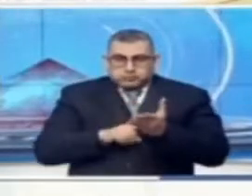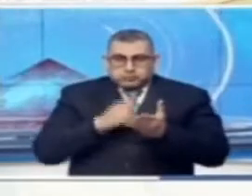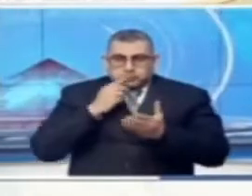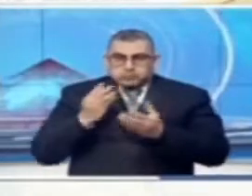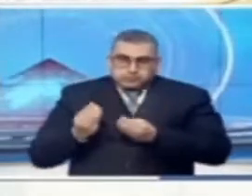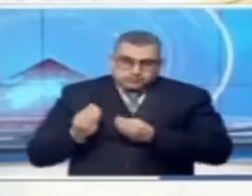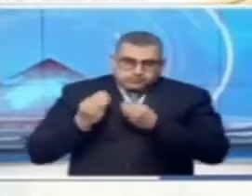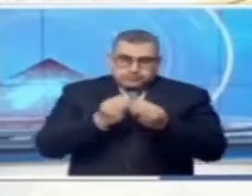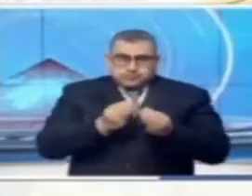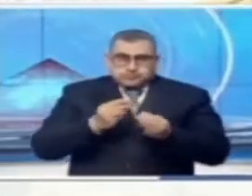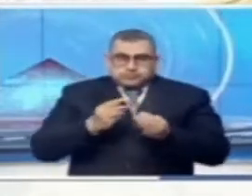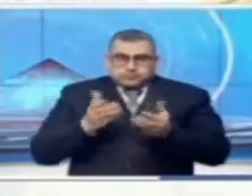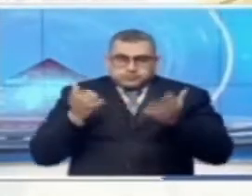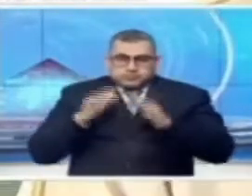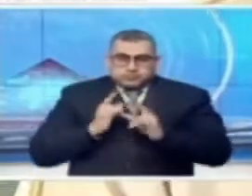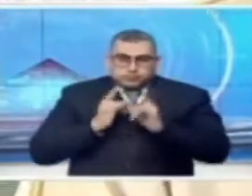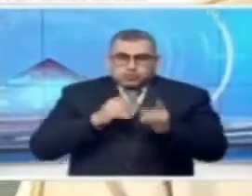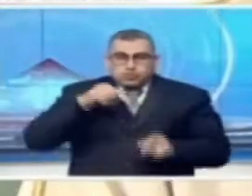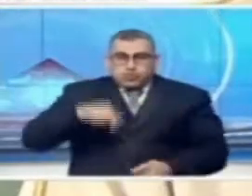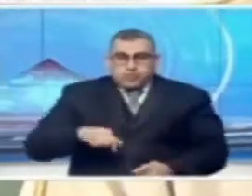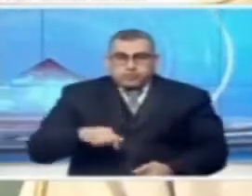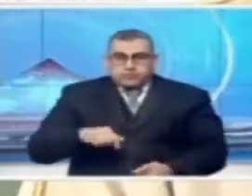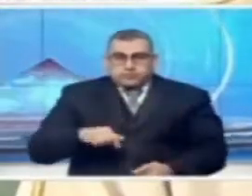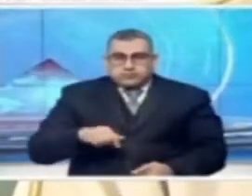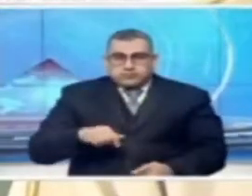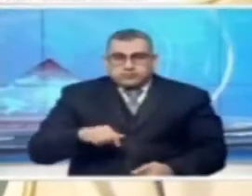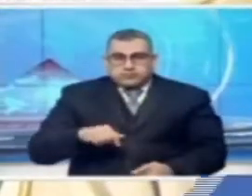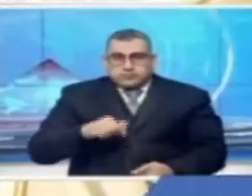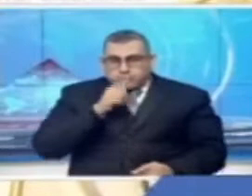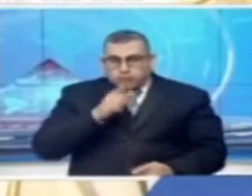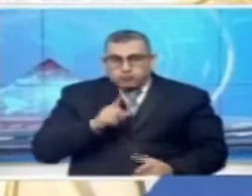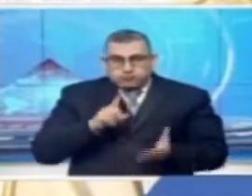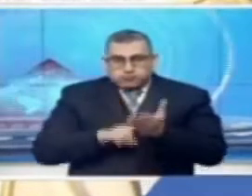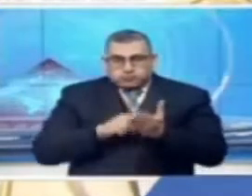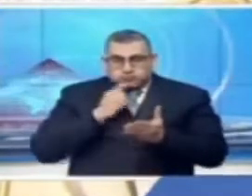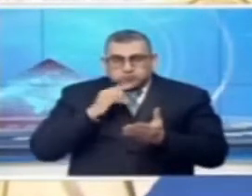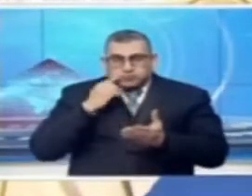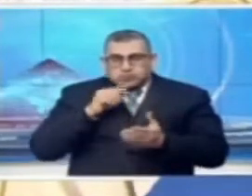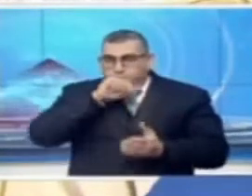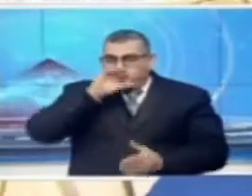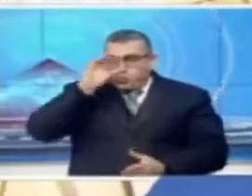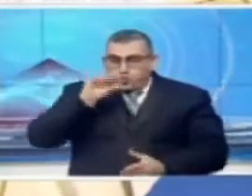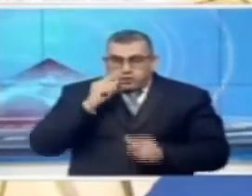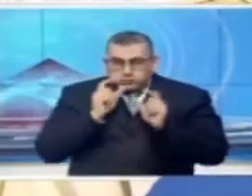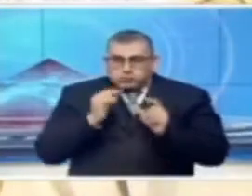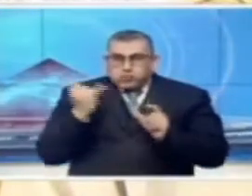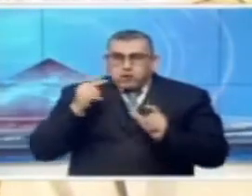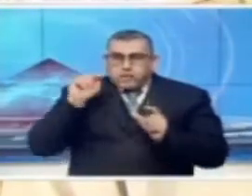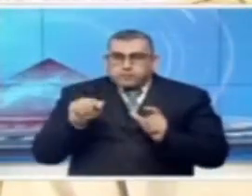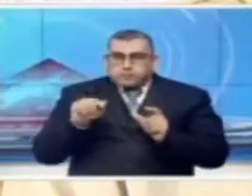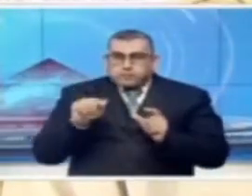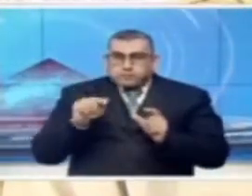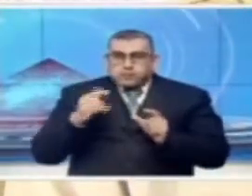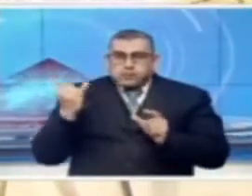وهذا التسليم اليوم، ولا شك أن العناية بالقرآن الكريم